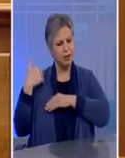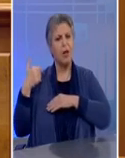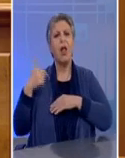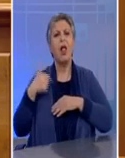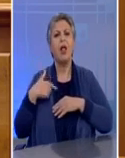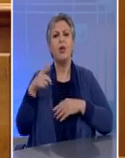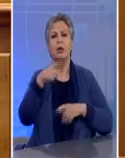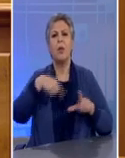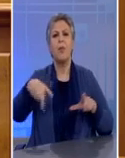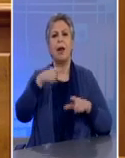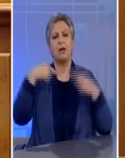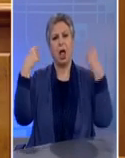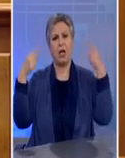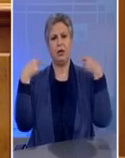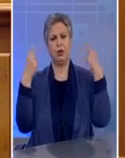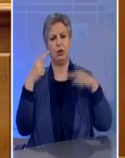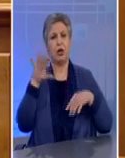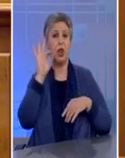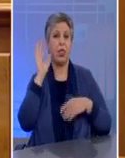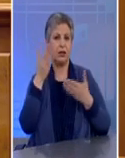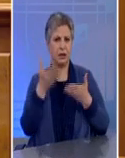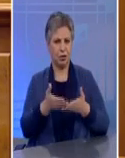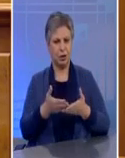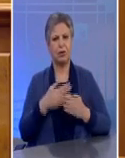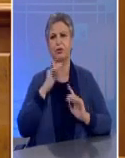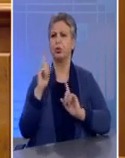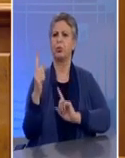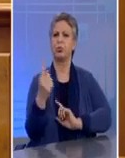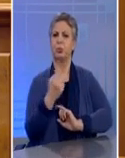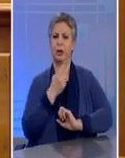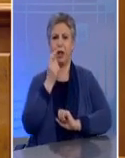Αριστοτέλους, και με πλησιάζει ένας κύριος, εγώ δεν τον εγνώριζα.